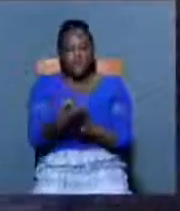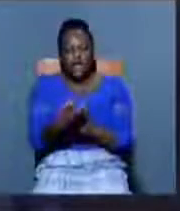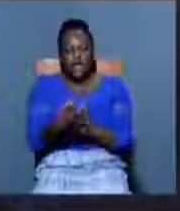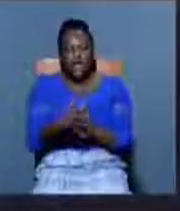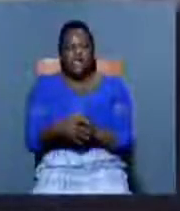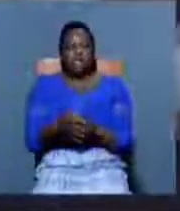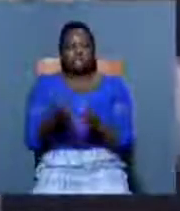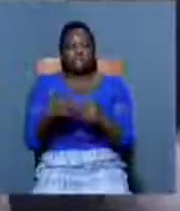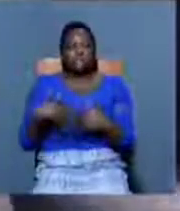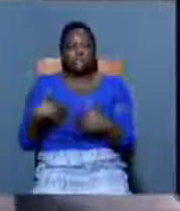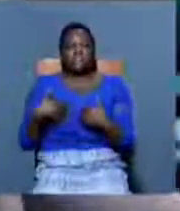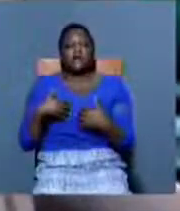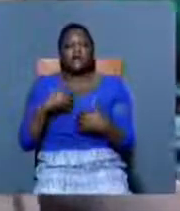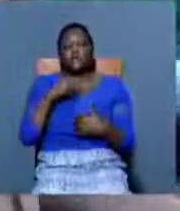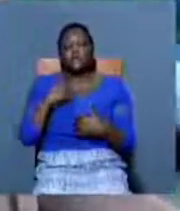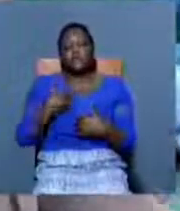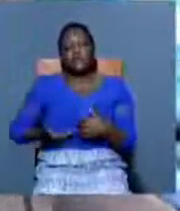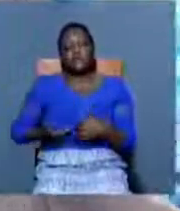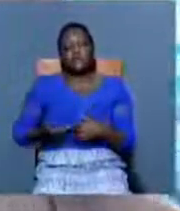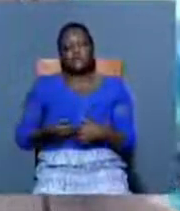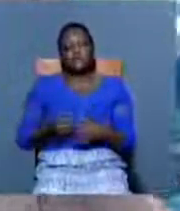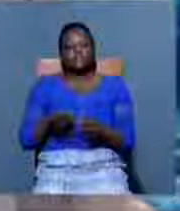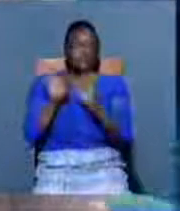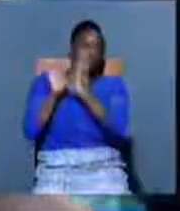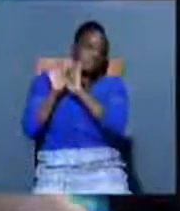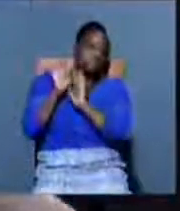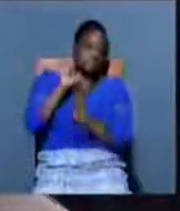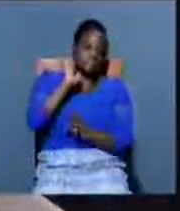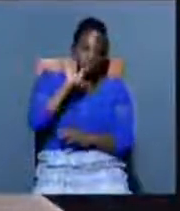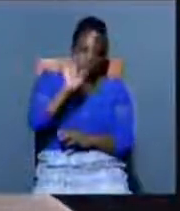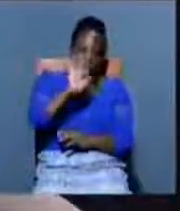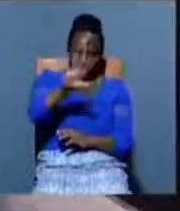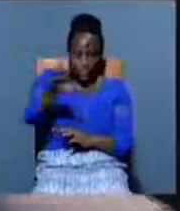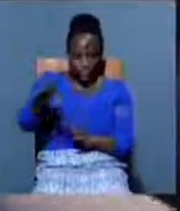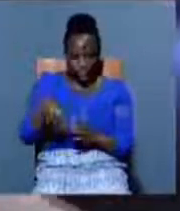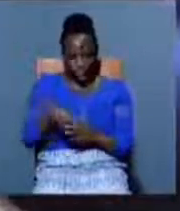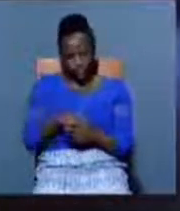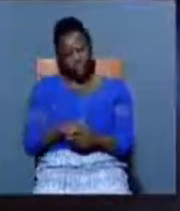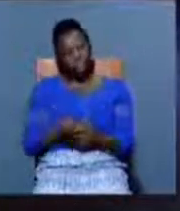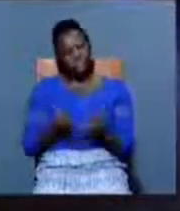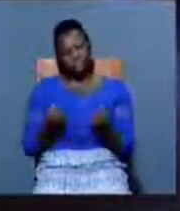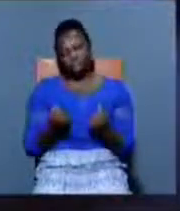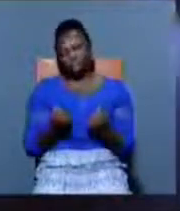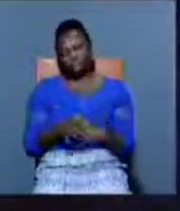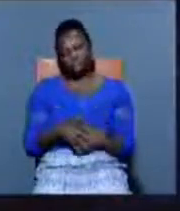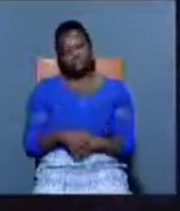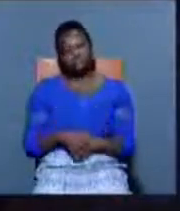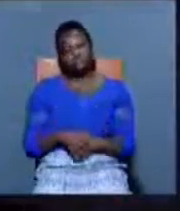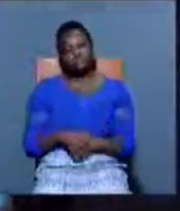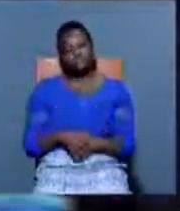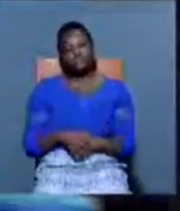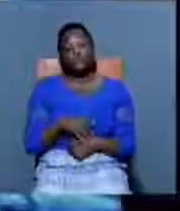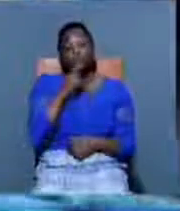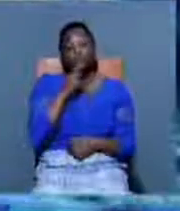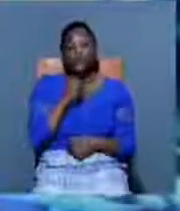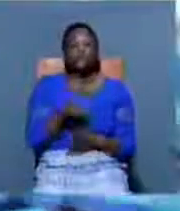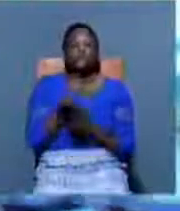zetu wajisalimishe kwetu. Hivi unajua kuna mtu kuombwa tu pesa ya matumizi mpaka anaitoa zoezi lake sio dogo.